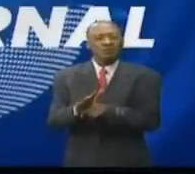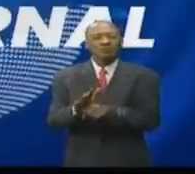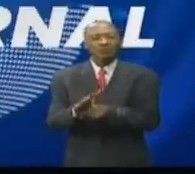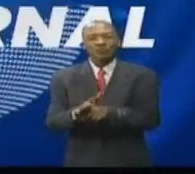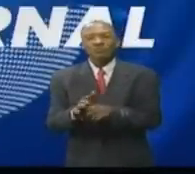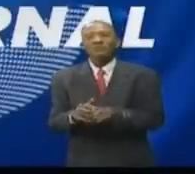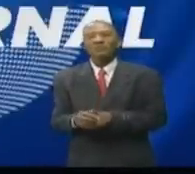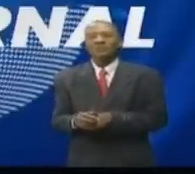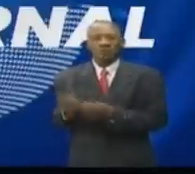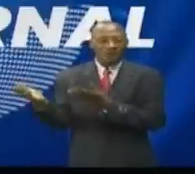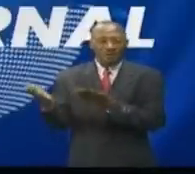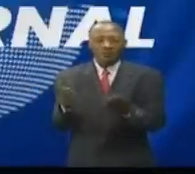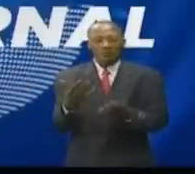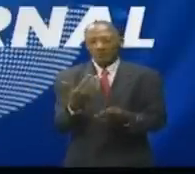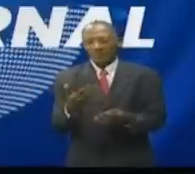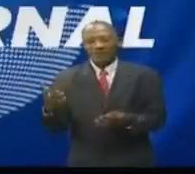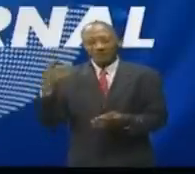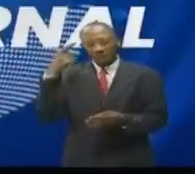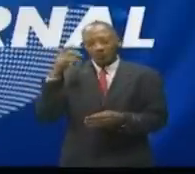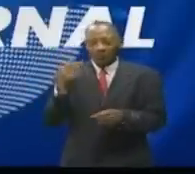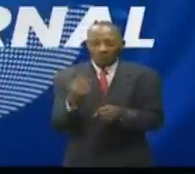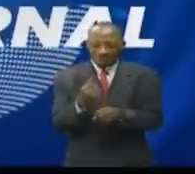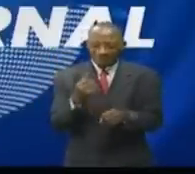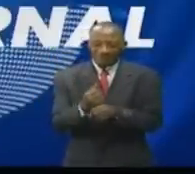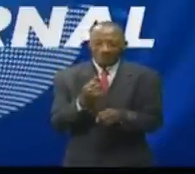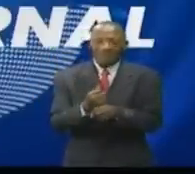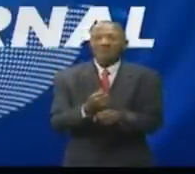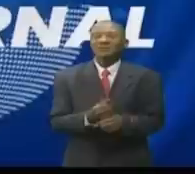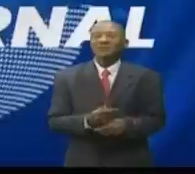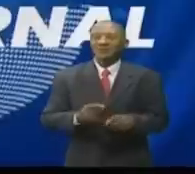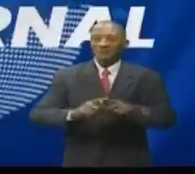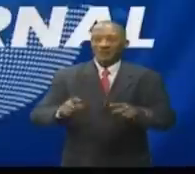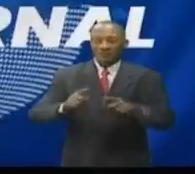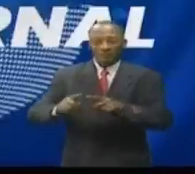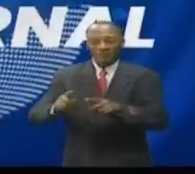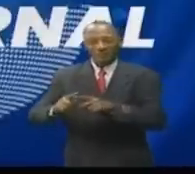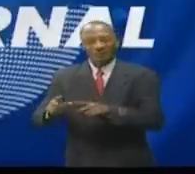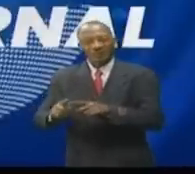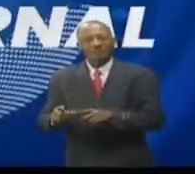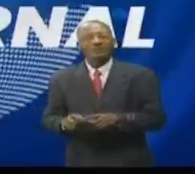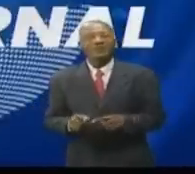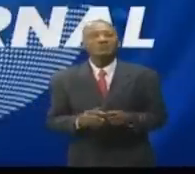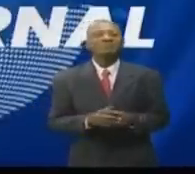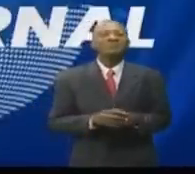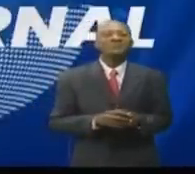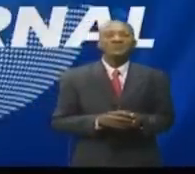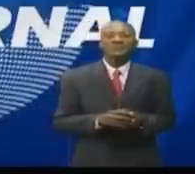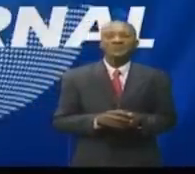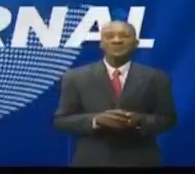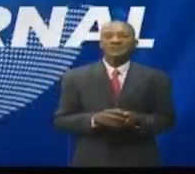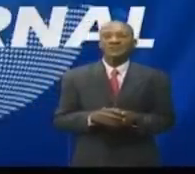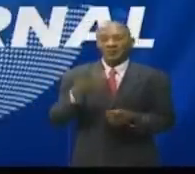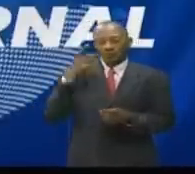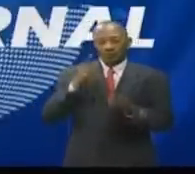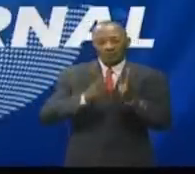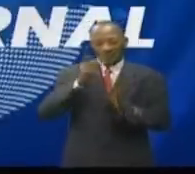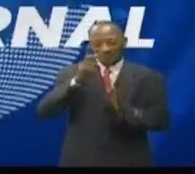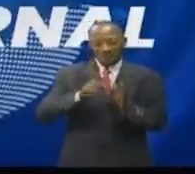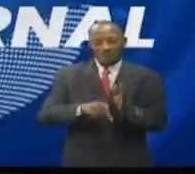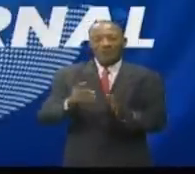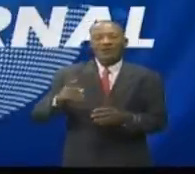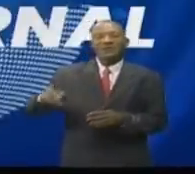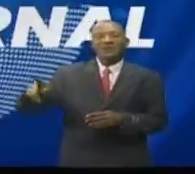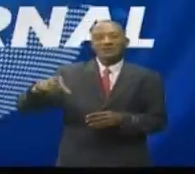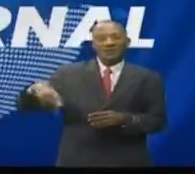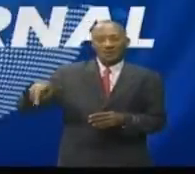puis avant de s'entretenir avec la gouverneure de la province sur la question liée à la fibre optique pour une connexion Internet de